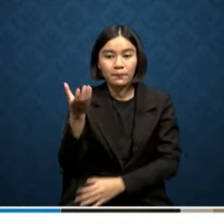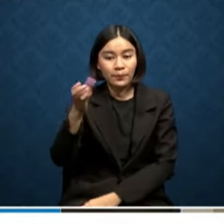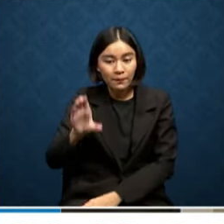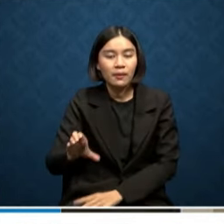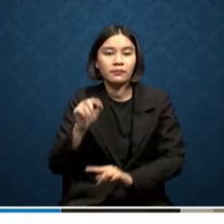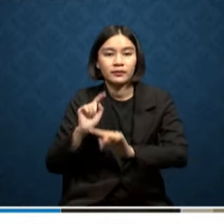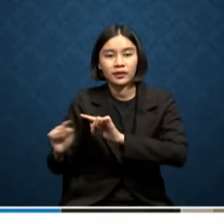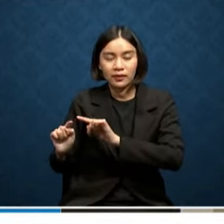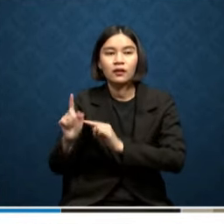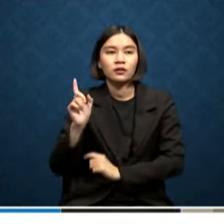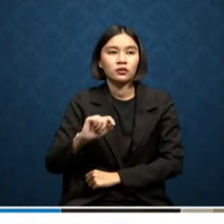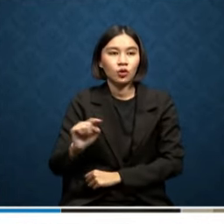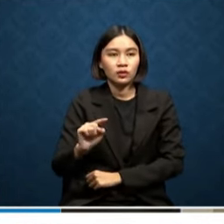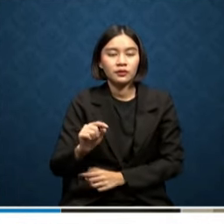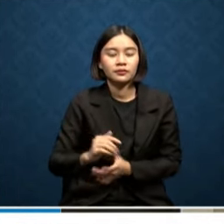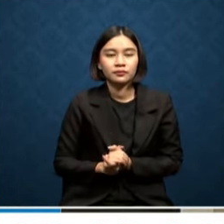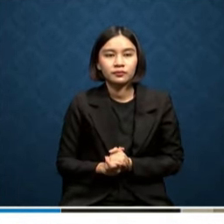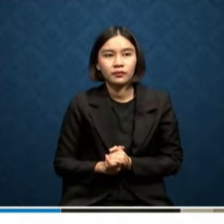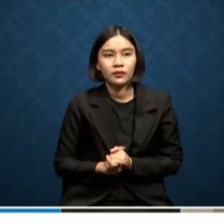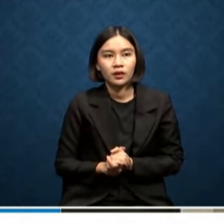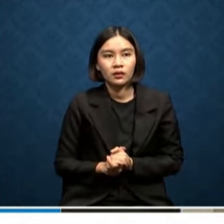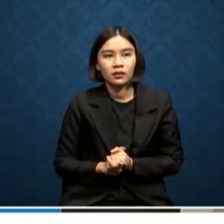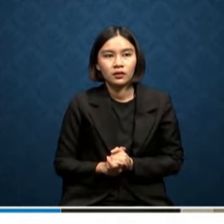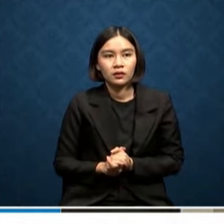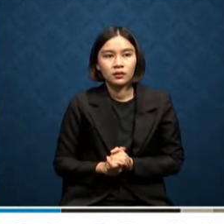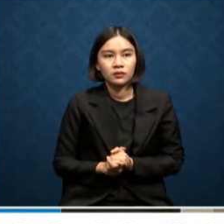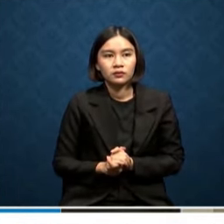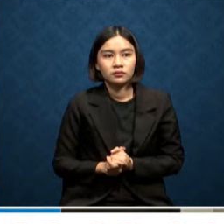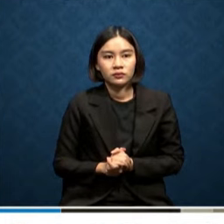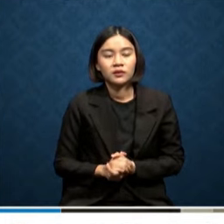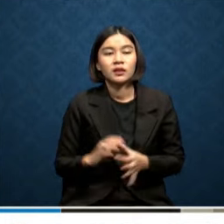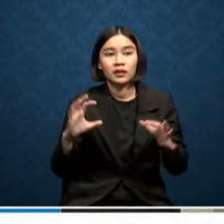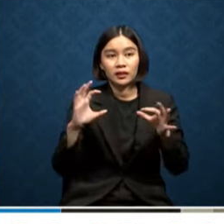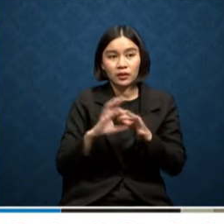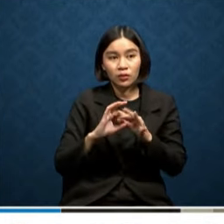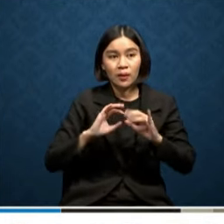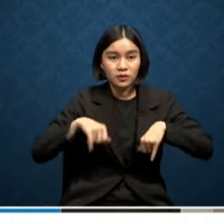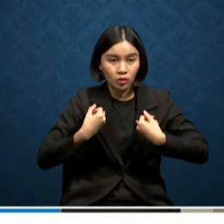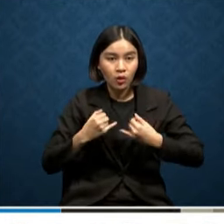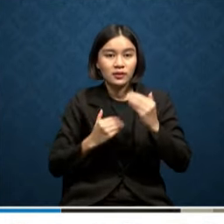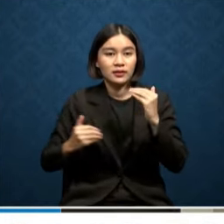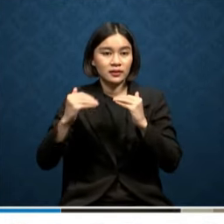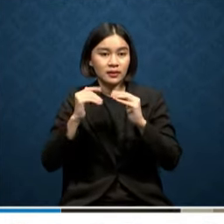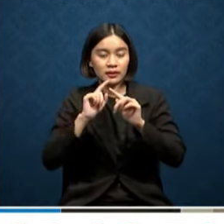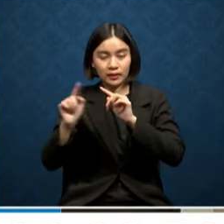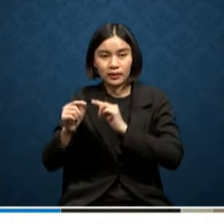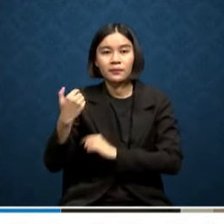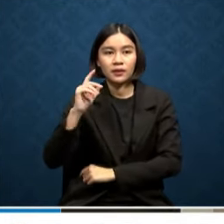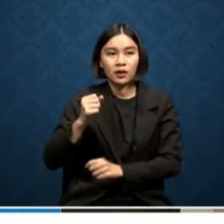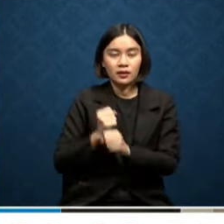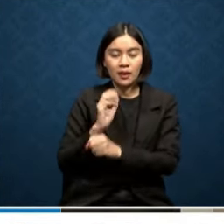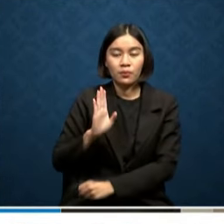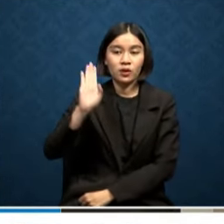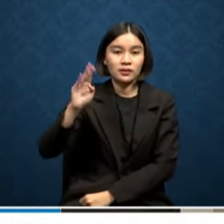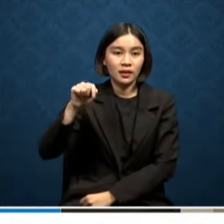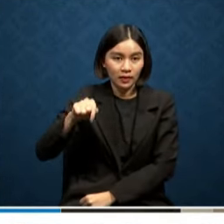างๆเนี่ยก็จะเข้าในเขตขอบเขตของเรื่องของธุรกิจกับสิทธิมนุษยชนนะคะซึ่งบริษัทธุรกิจเ